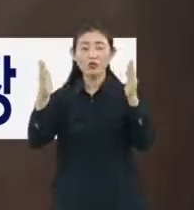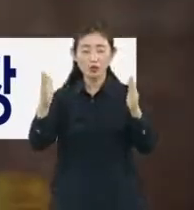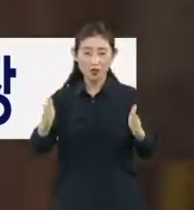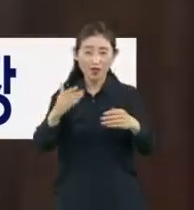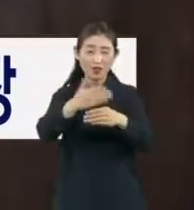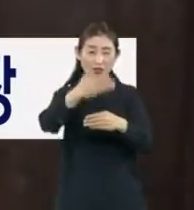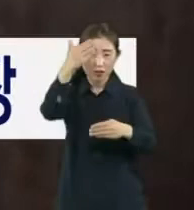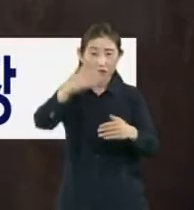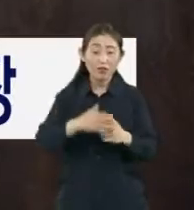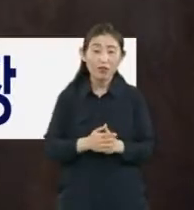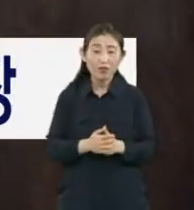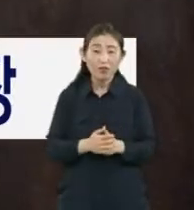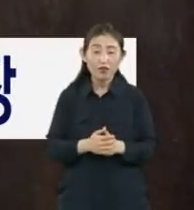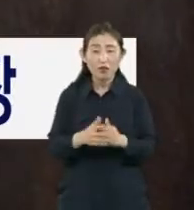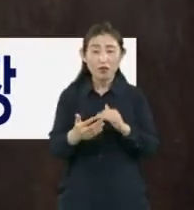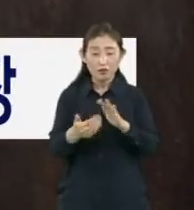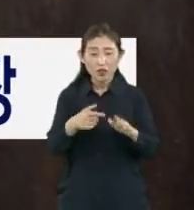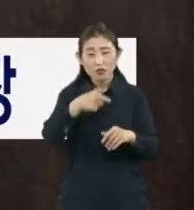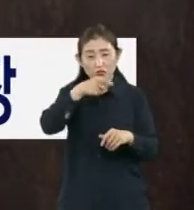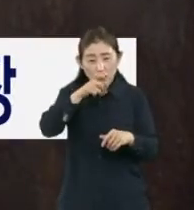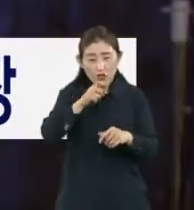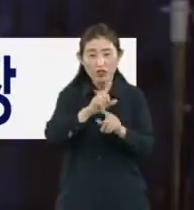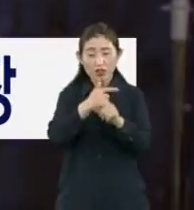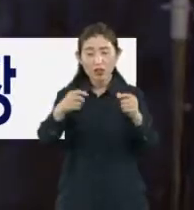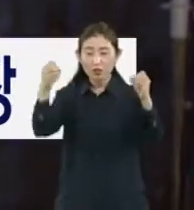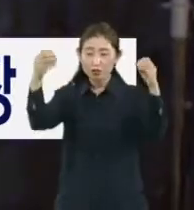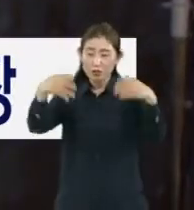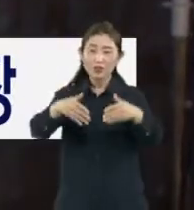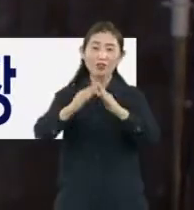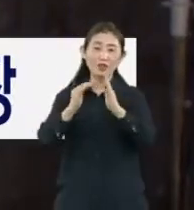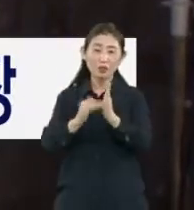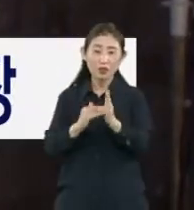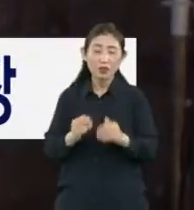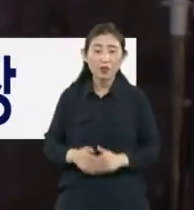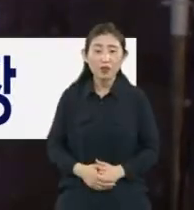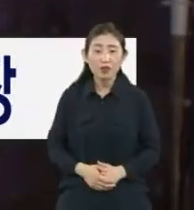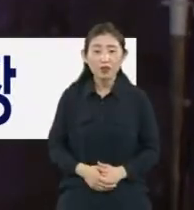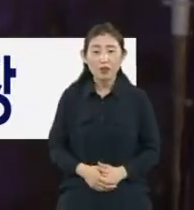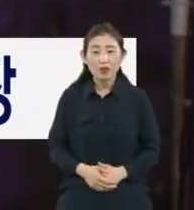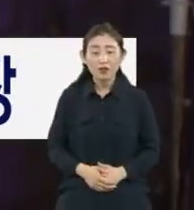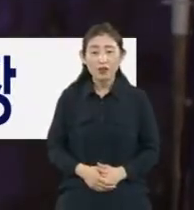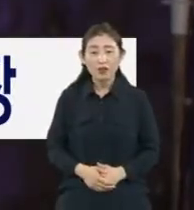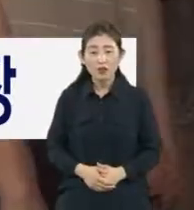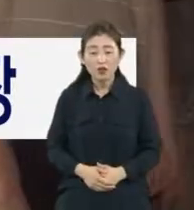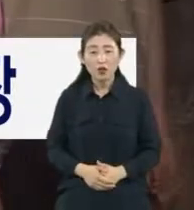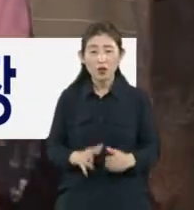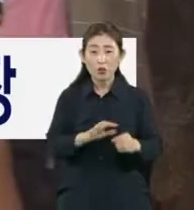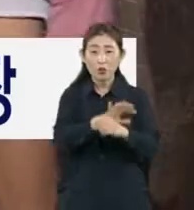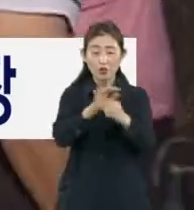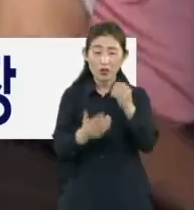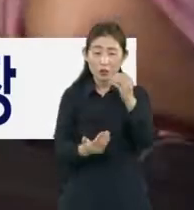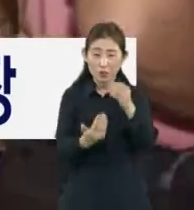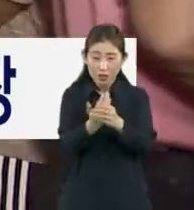계획이며 재개장을 위해 수도와 조명 등을 설치했다고 밝혔습니다. 보령 냉풍욕장은